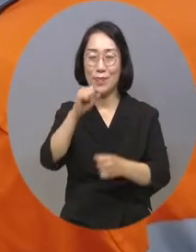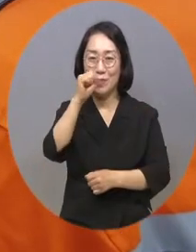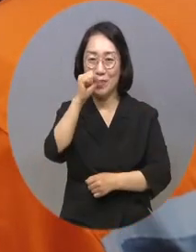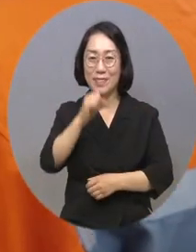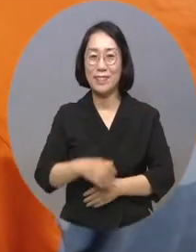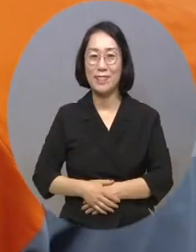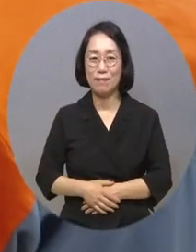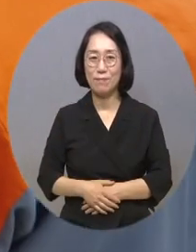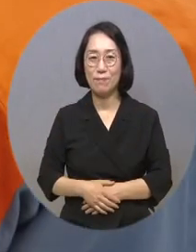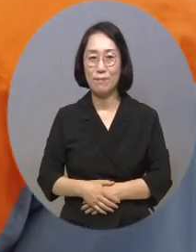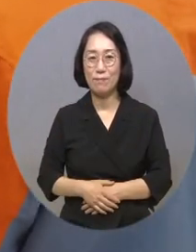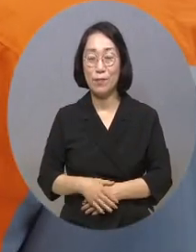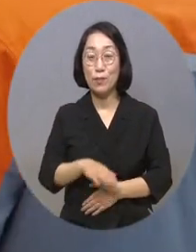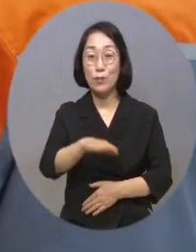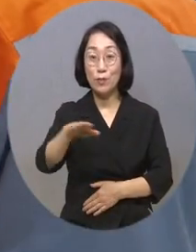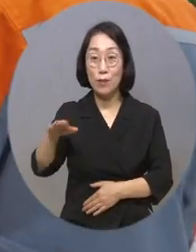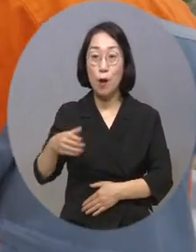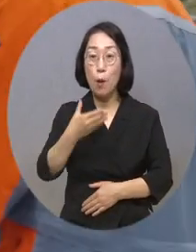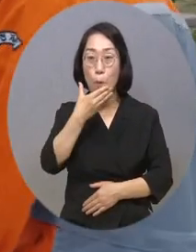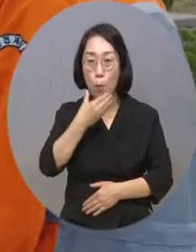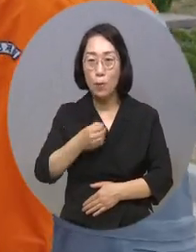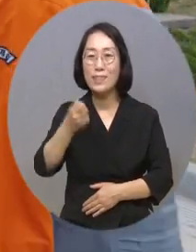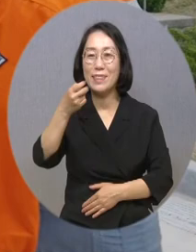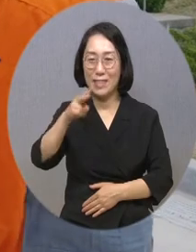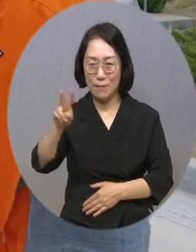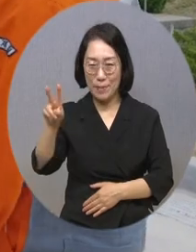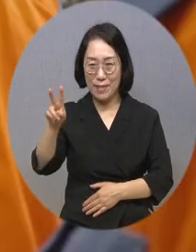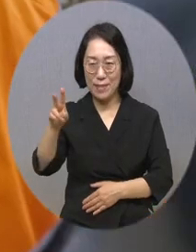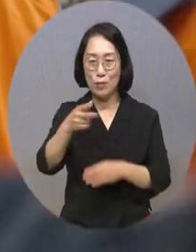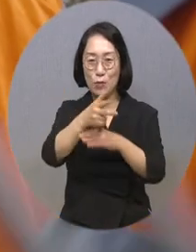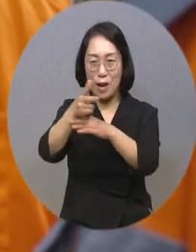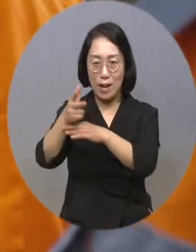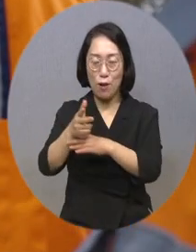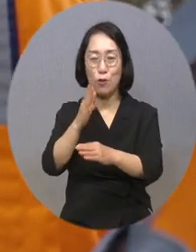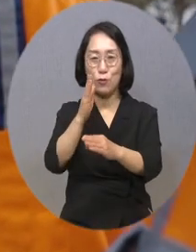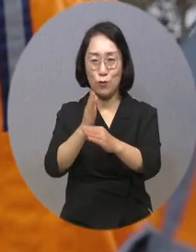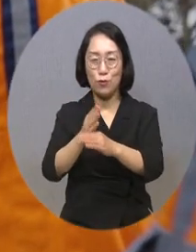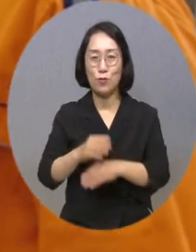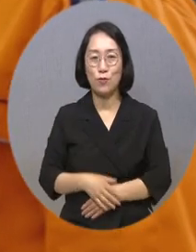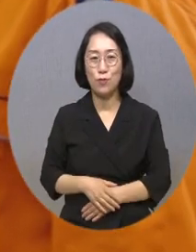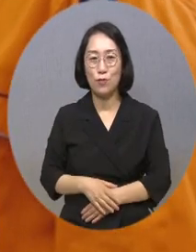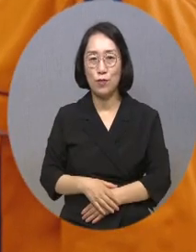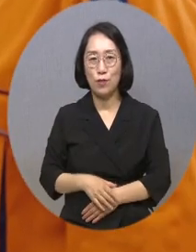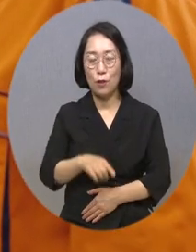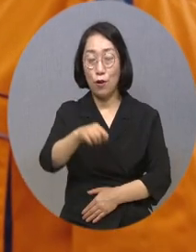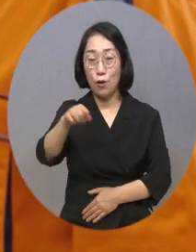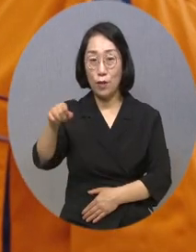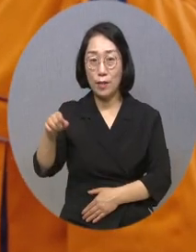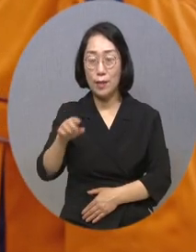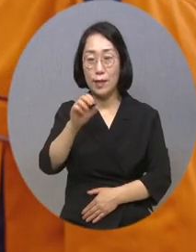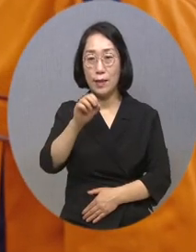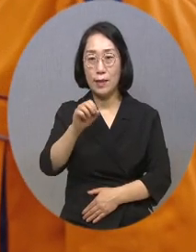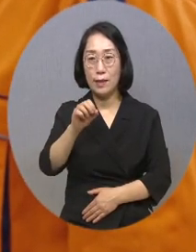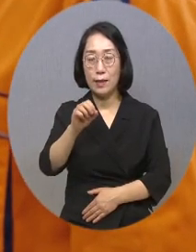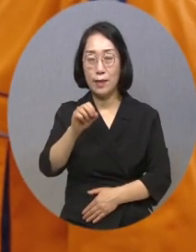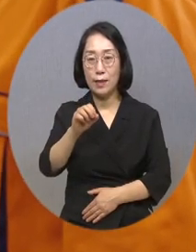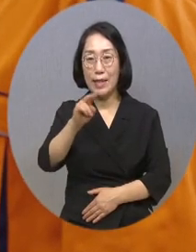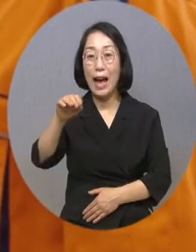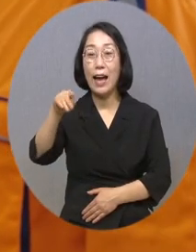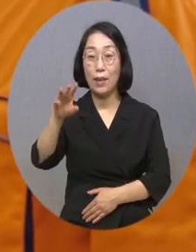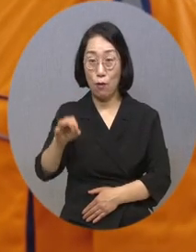어디 오셨어요? 저요? 복지TV요. 복지TV에서 왔습니다. 네. 여기는 이제 야영장을 운영해 주로.